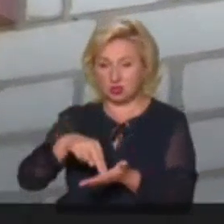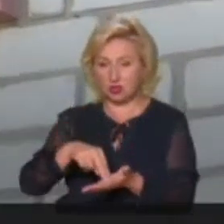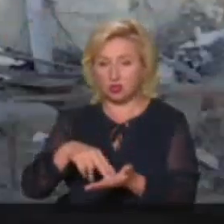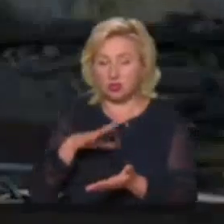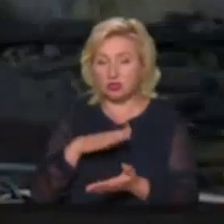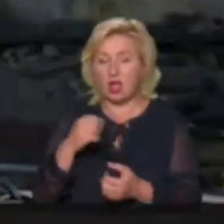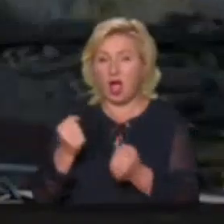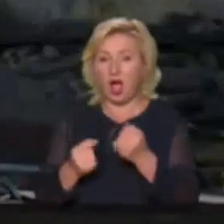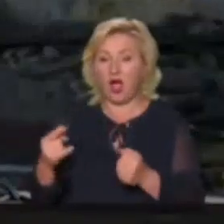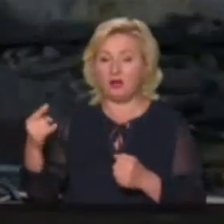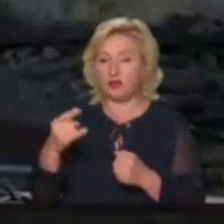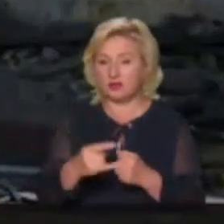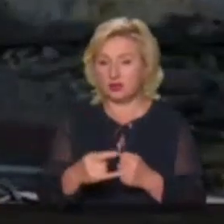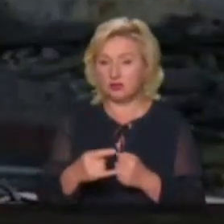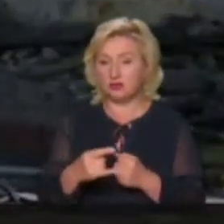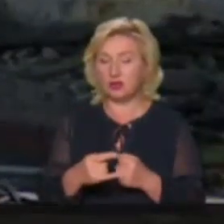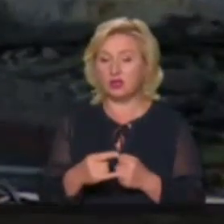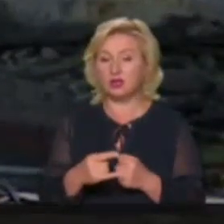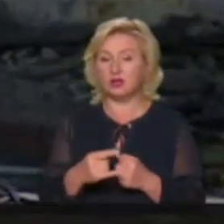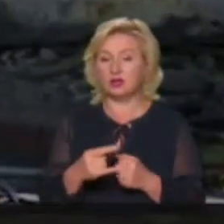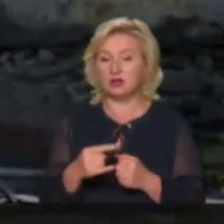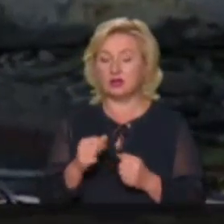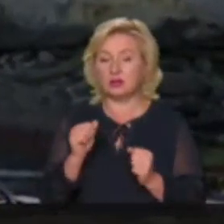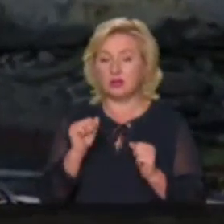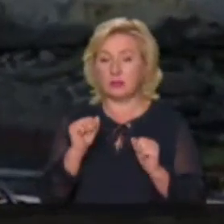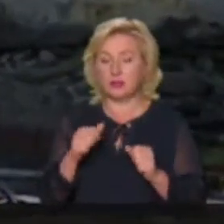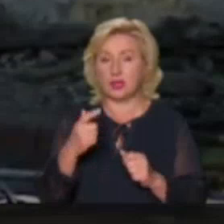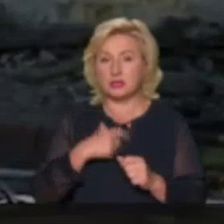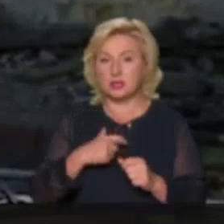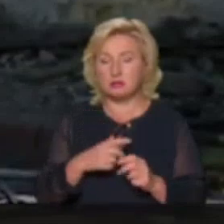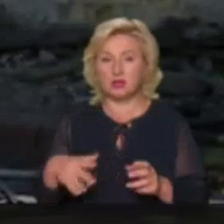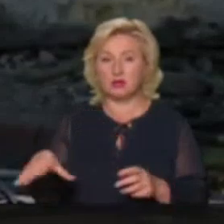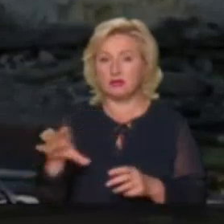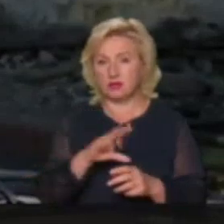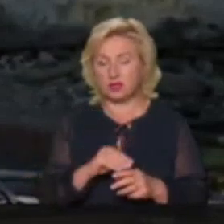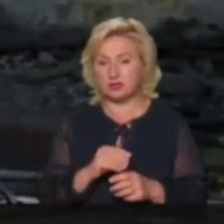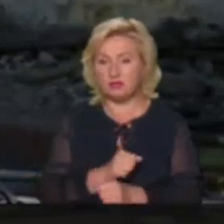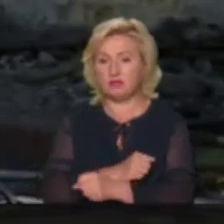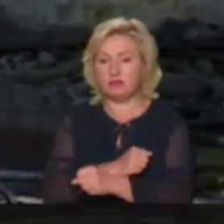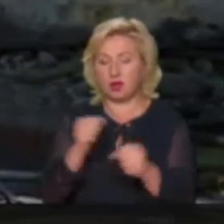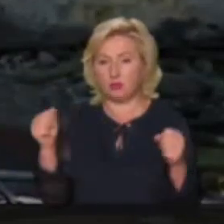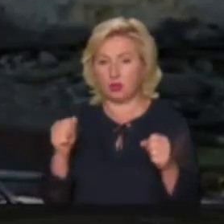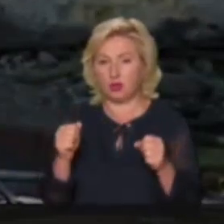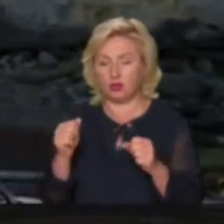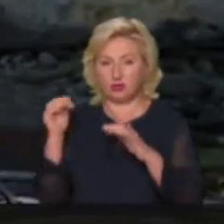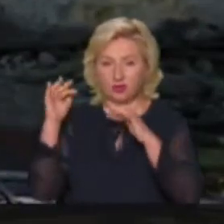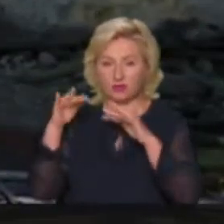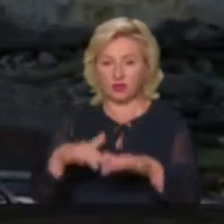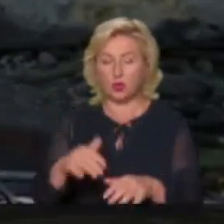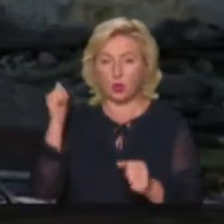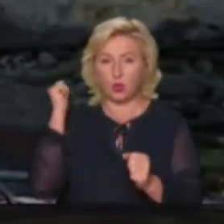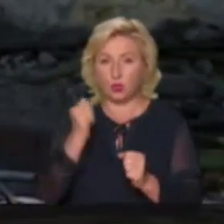стояла автівка, і вона взяла, можна сказати, на себе всю вибухову хвилю, весь удар,